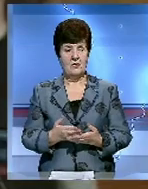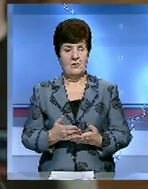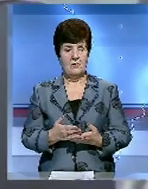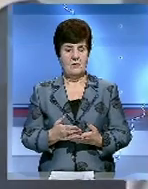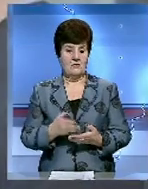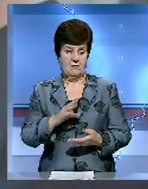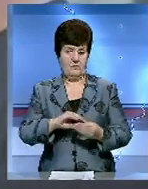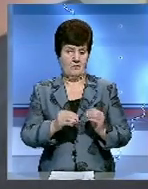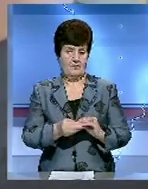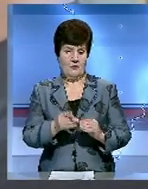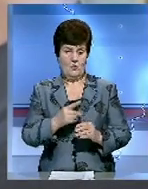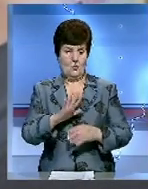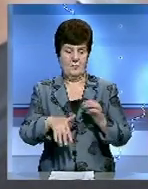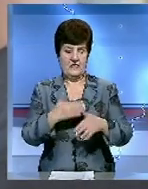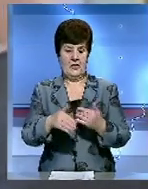strica planurile.